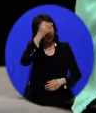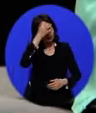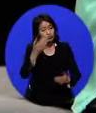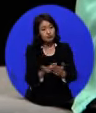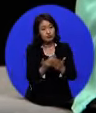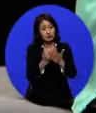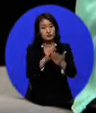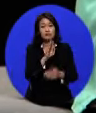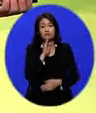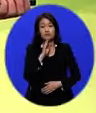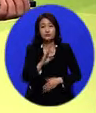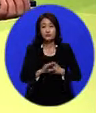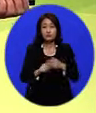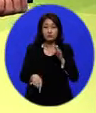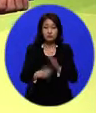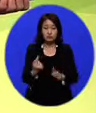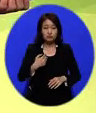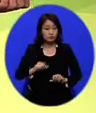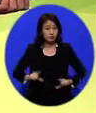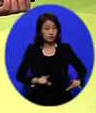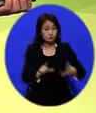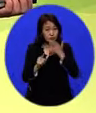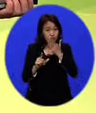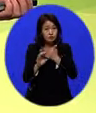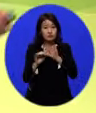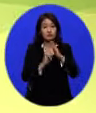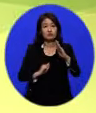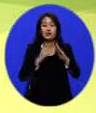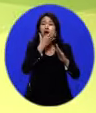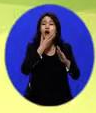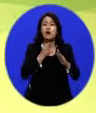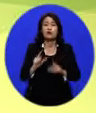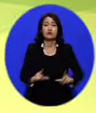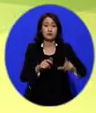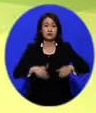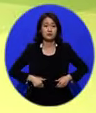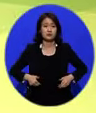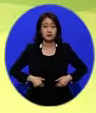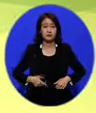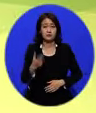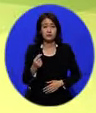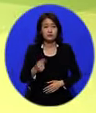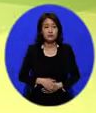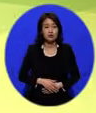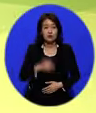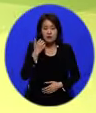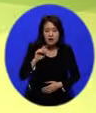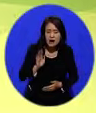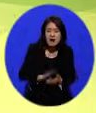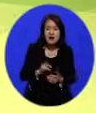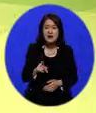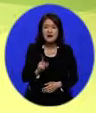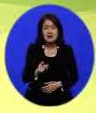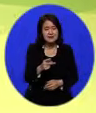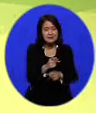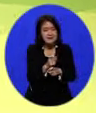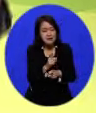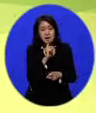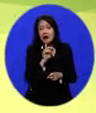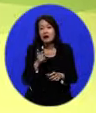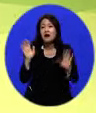말이에요. 그러면 어차피 100세까지 살 거 우리가 가족하고 행복하게 살아야 되겠죠. 눈만 있으면 아이고 웬수 이게